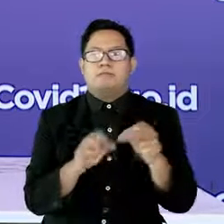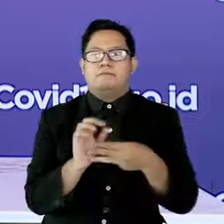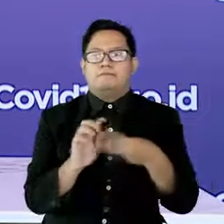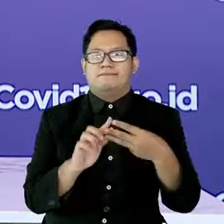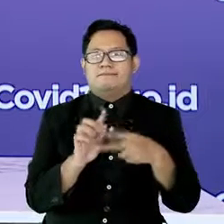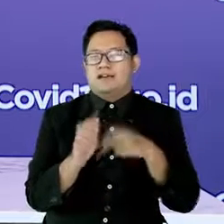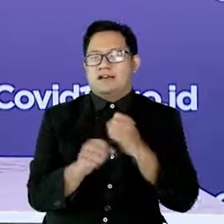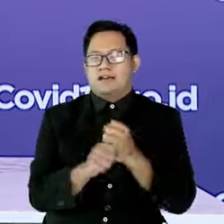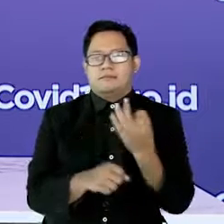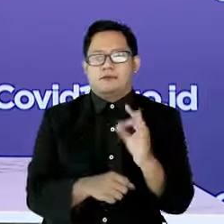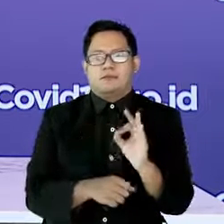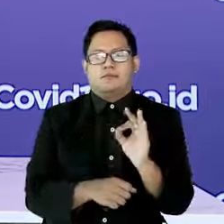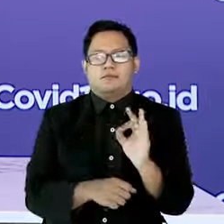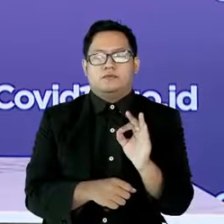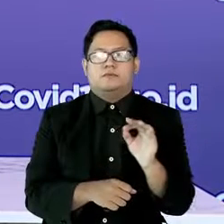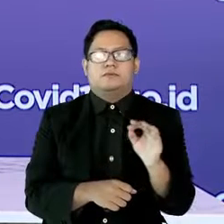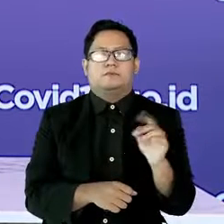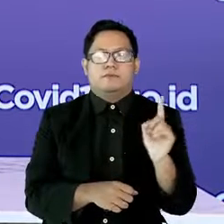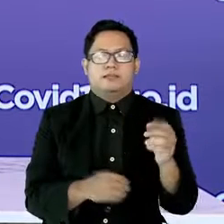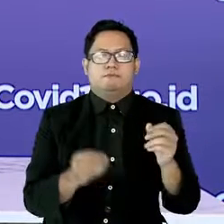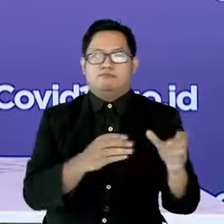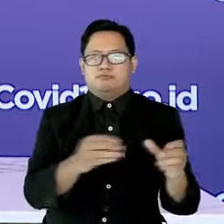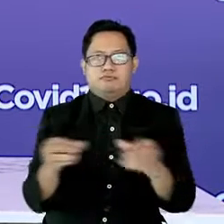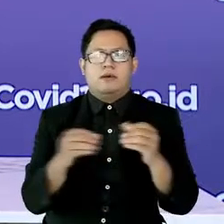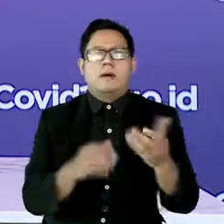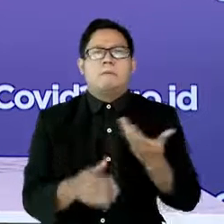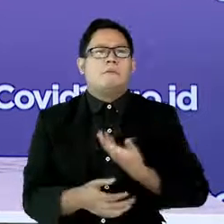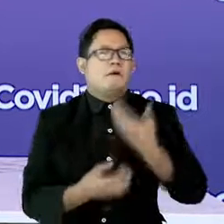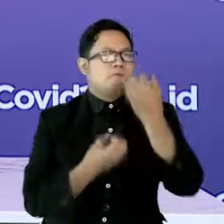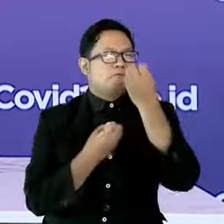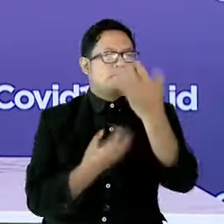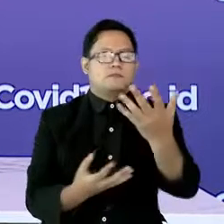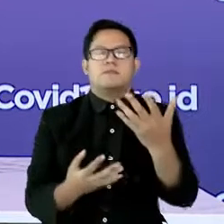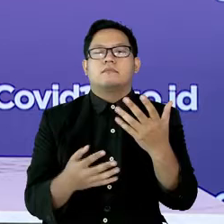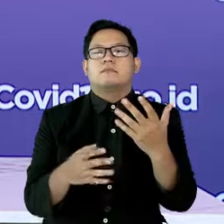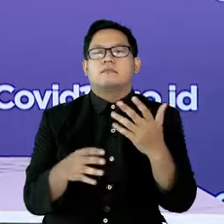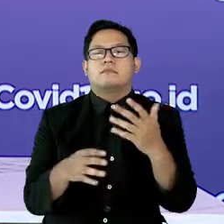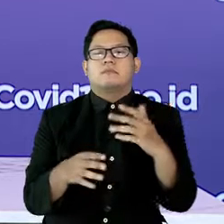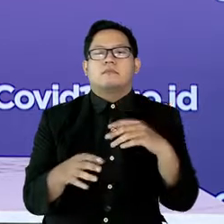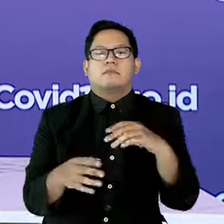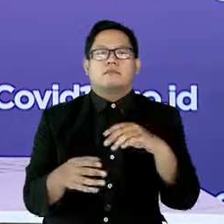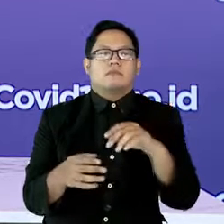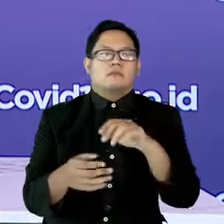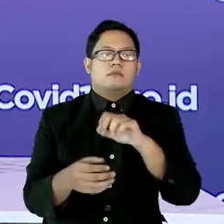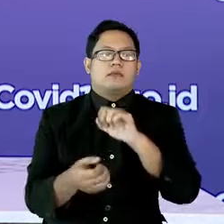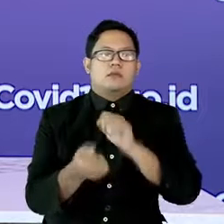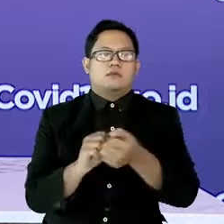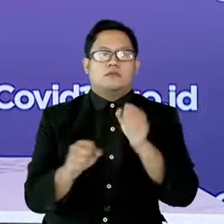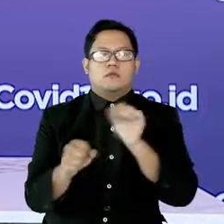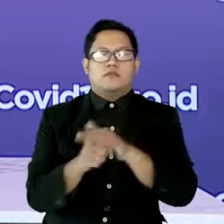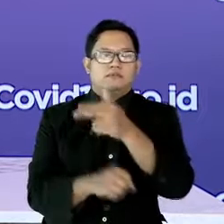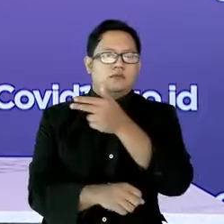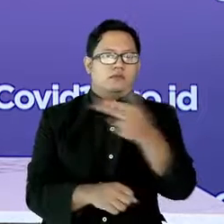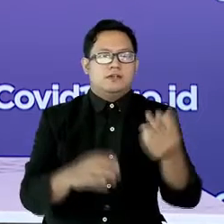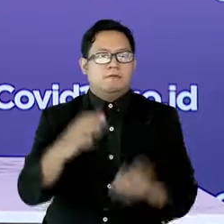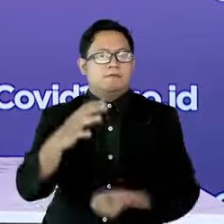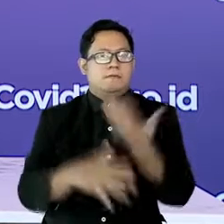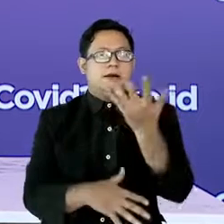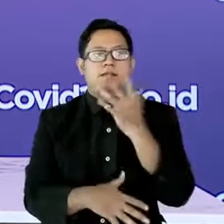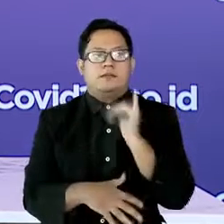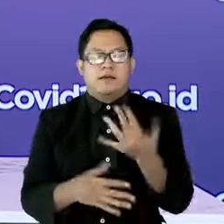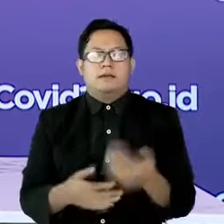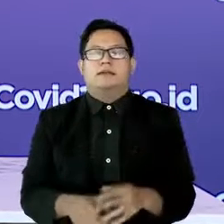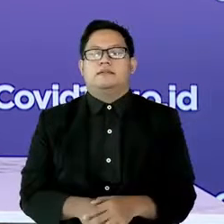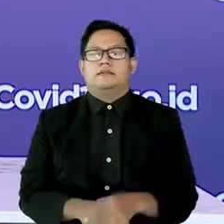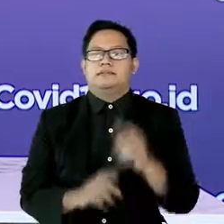saya akan menyampaikan perkembangan coffee 19 di Indonesia kasus covert 19 mingguan